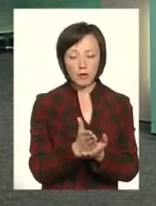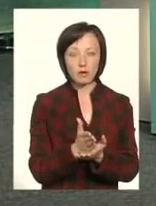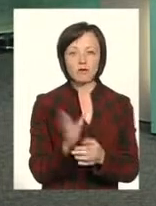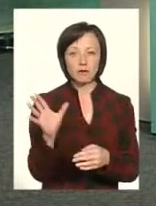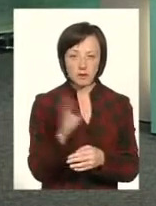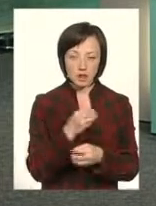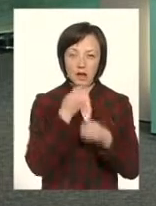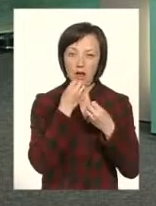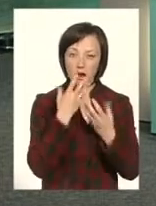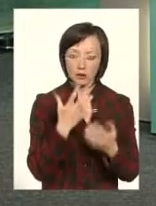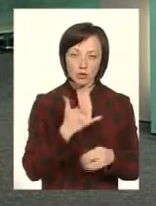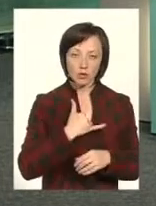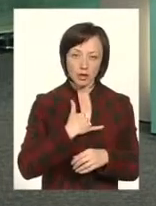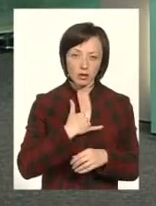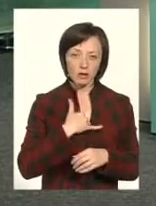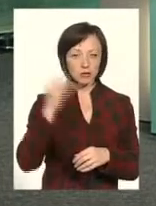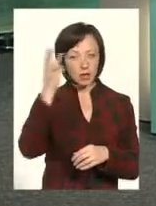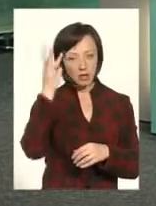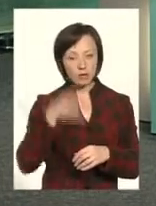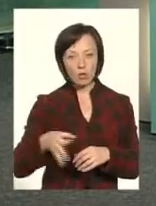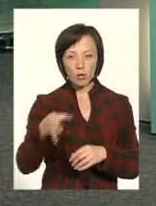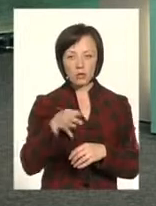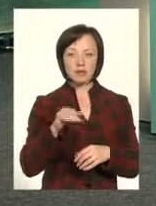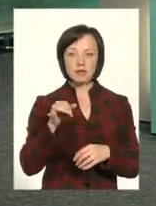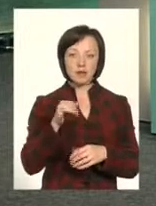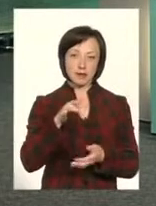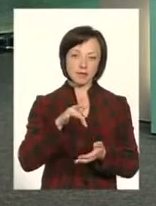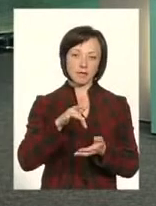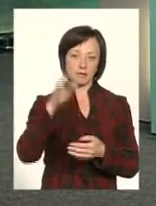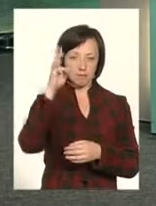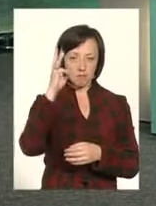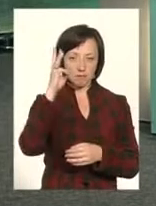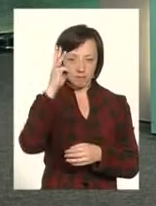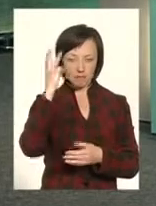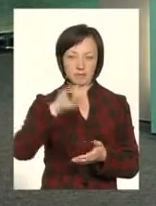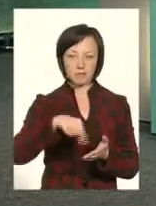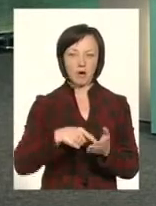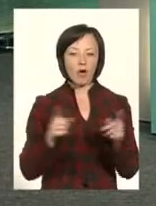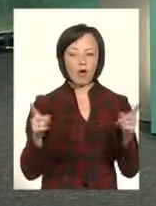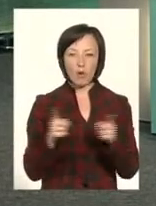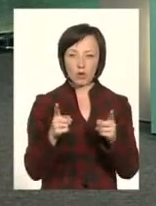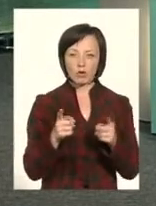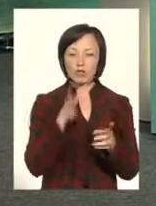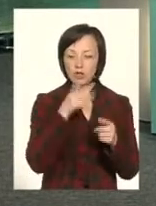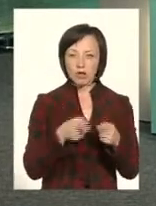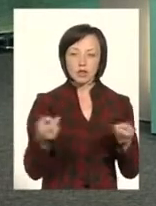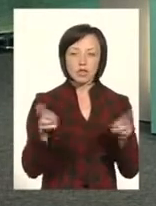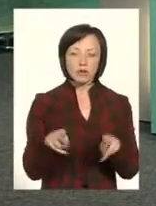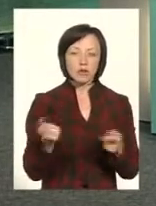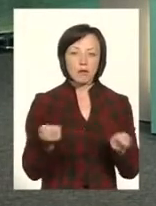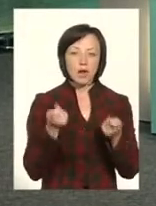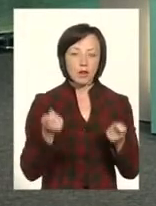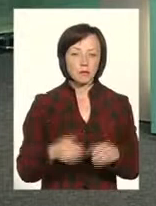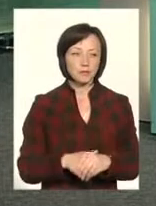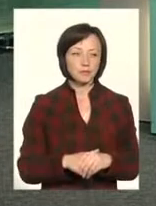все гаразд в нас, в Хмельницькій області і в обласному центрі? Коротко, тому що в нас не так багато часу залишилось.